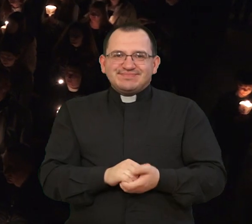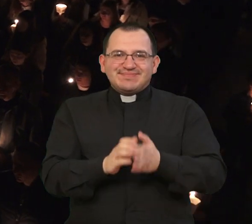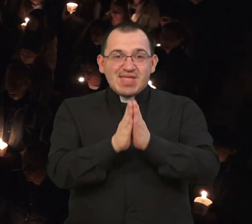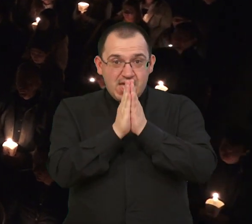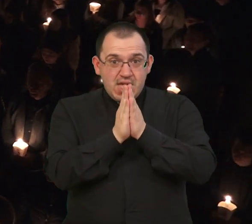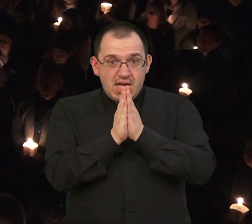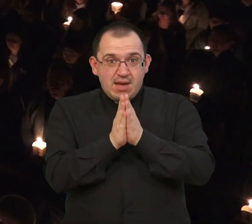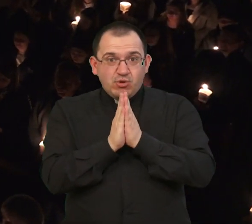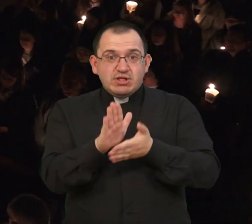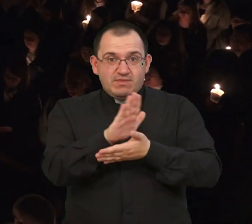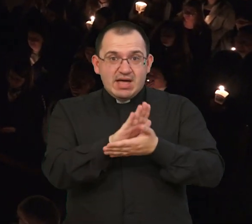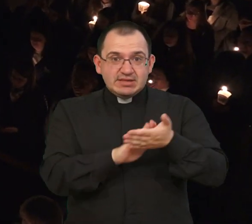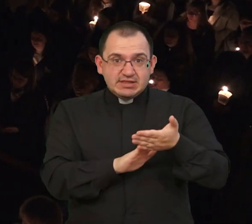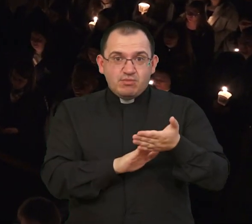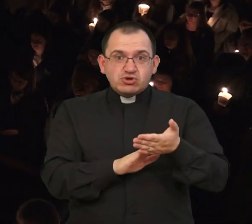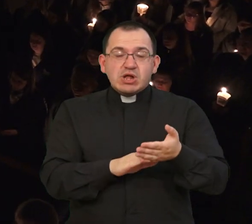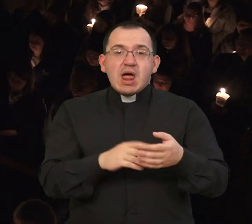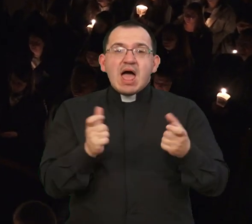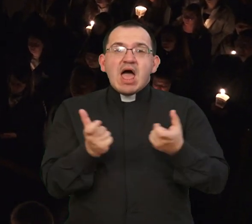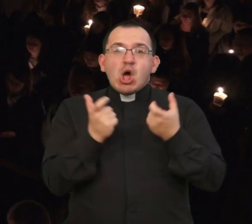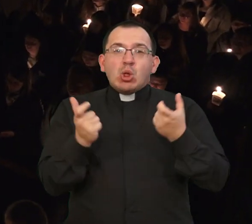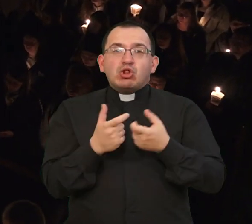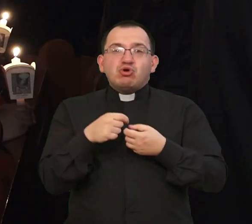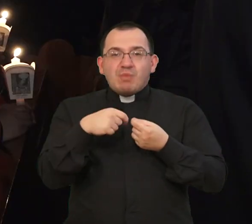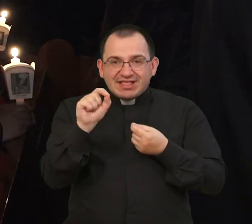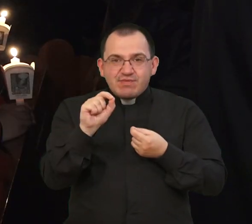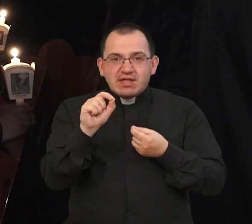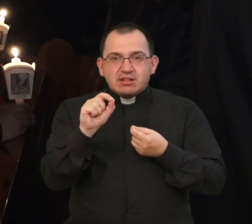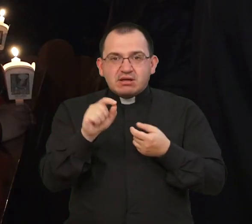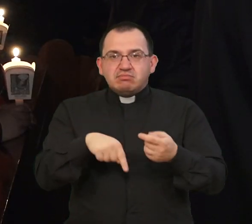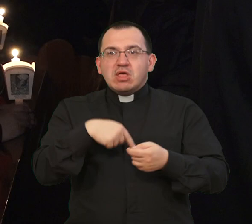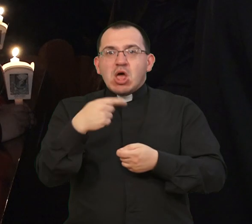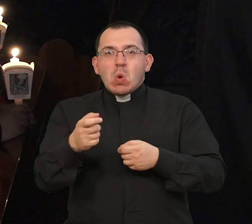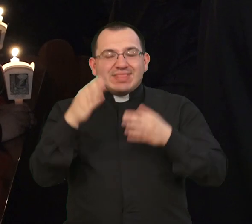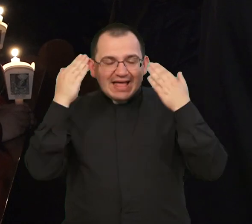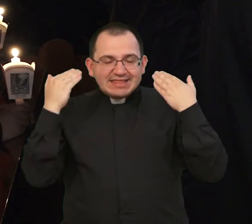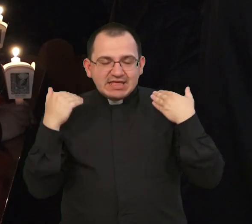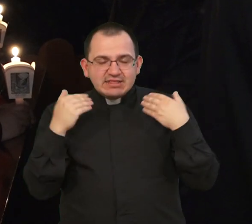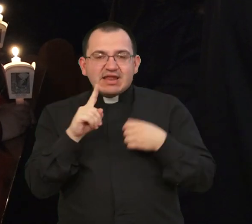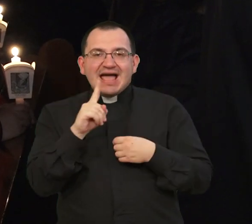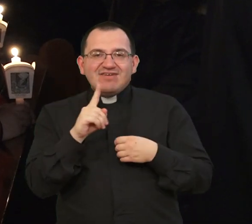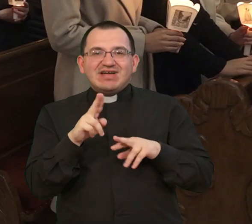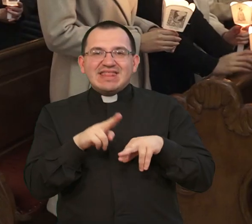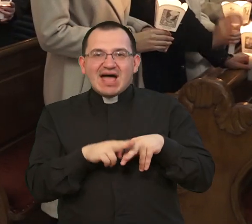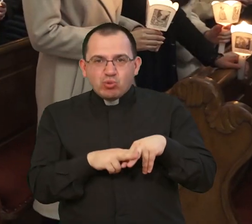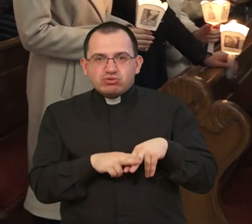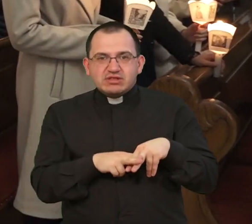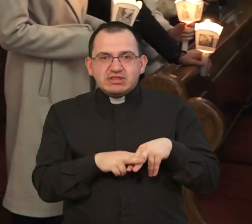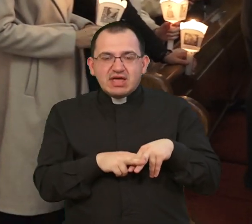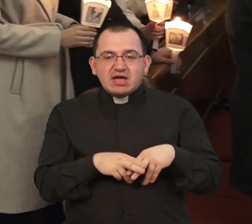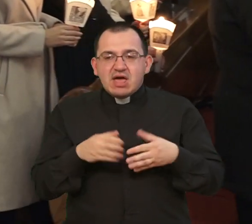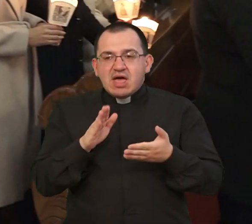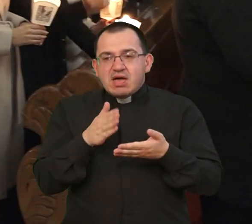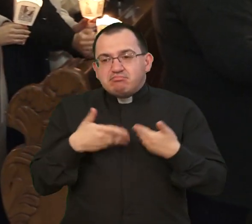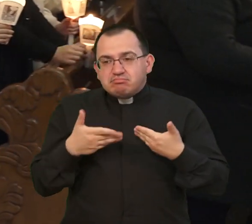u katedrali započelo je liturgijom svjetla, nakon čega je sestra Ivana Husnjak, klanjateljica krvi Kristove,